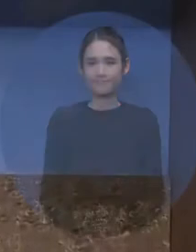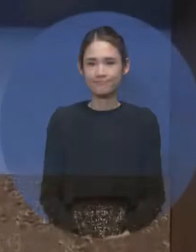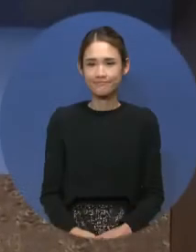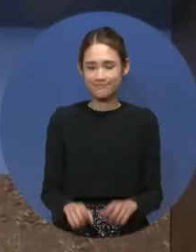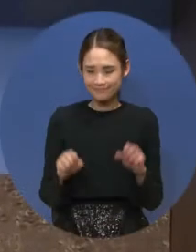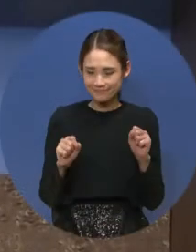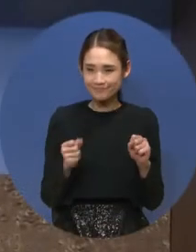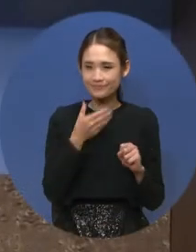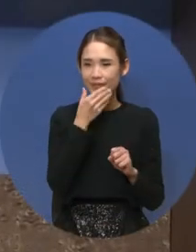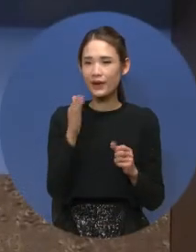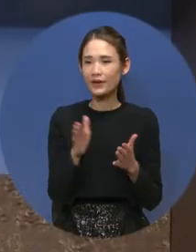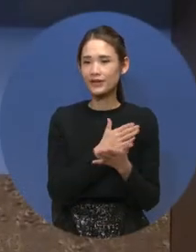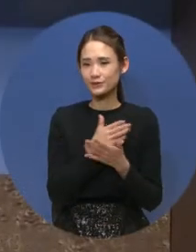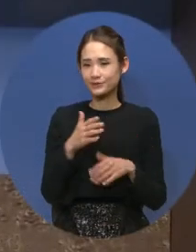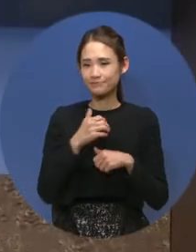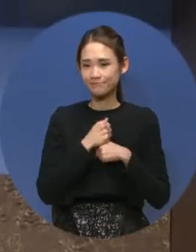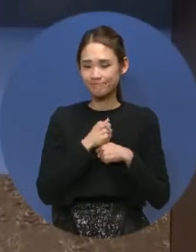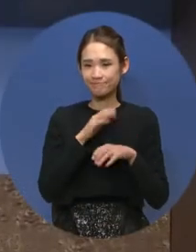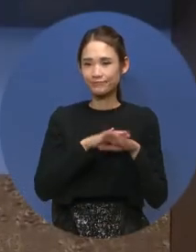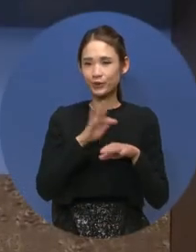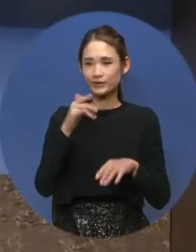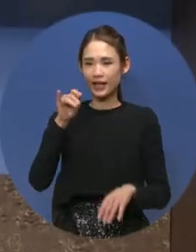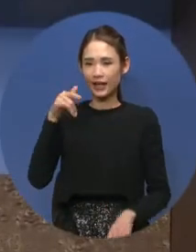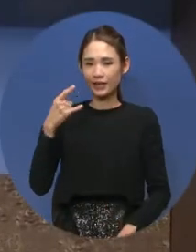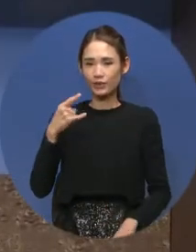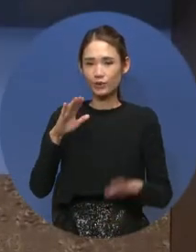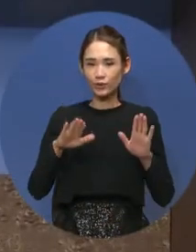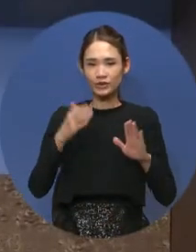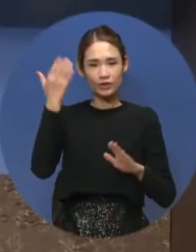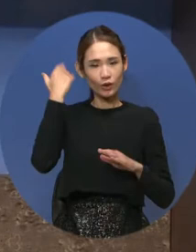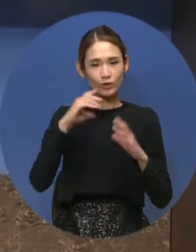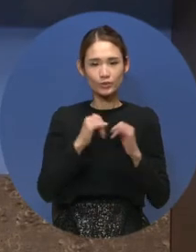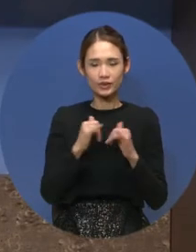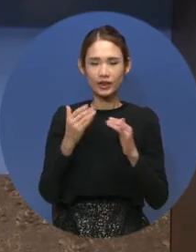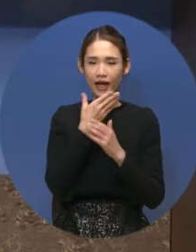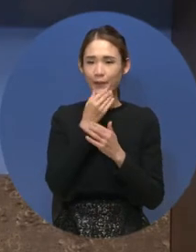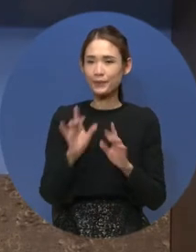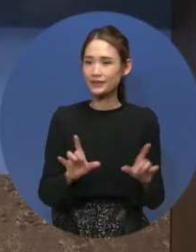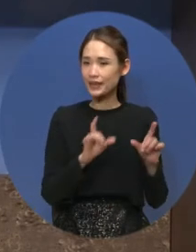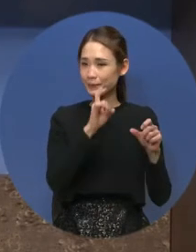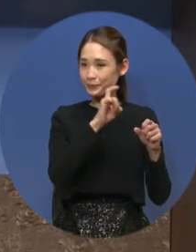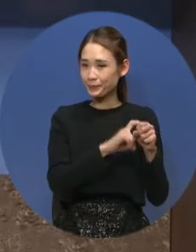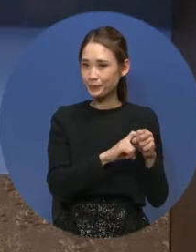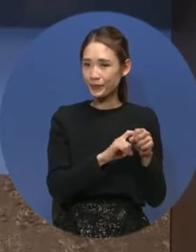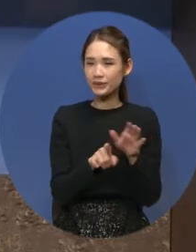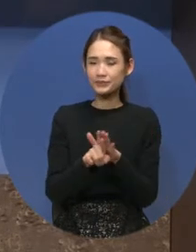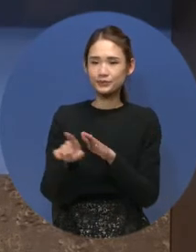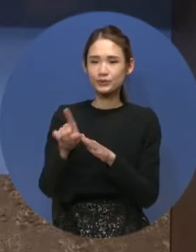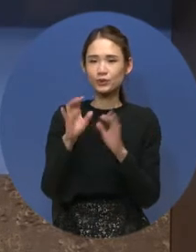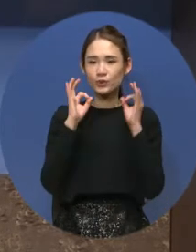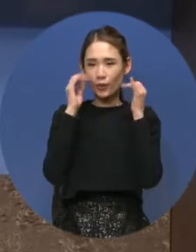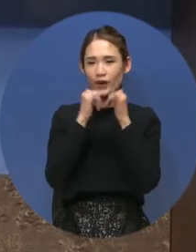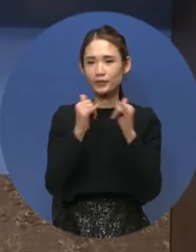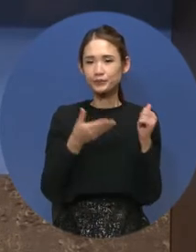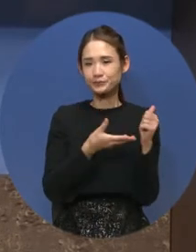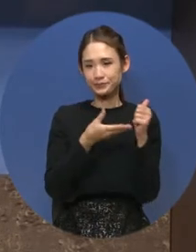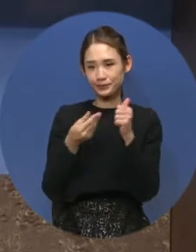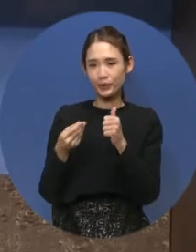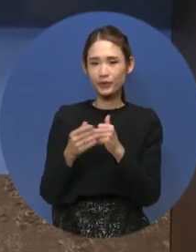안녕하세요. 행복나눔지킴이의 손자희입니다. 오늘은 영등포 구민의 행복한 삶을 위해 앞장서서 노력하는 분을